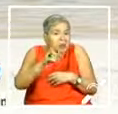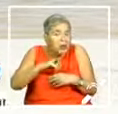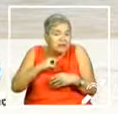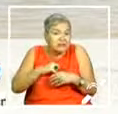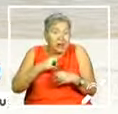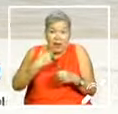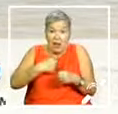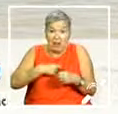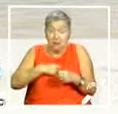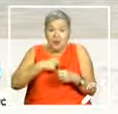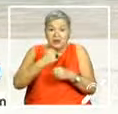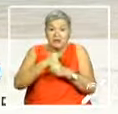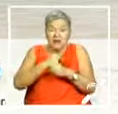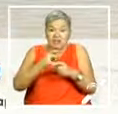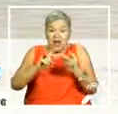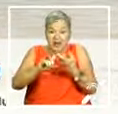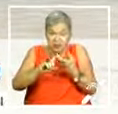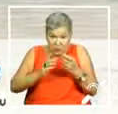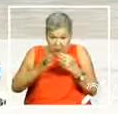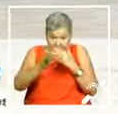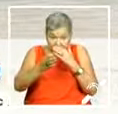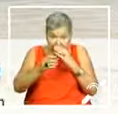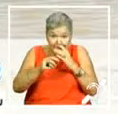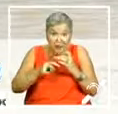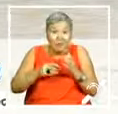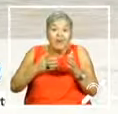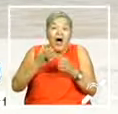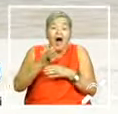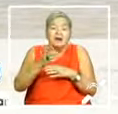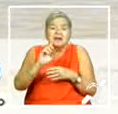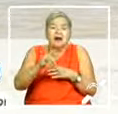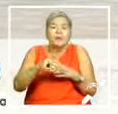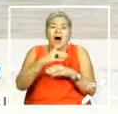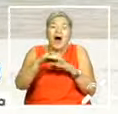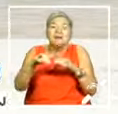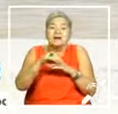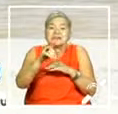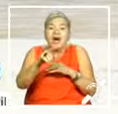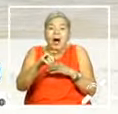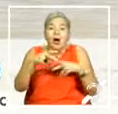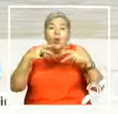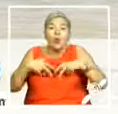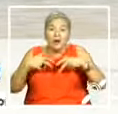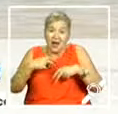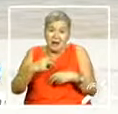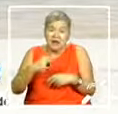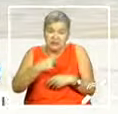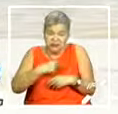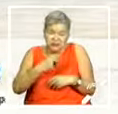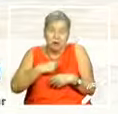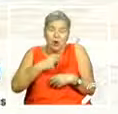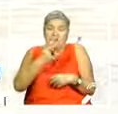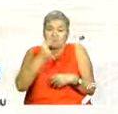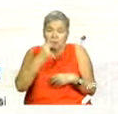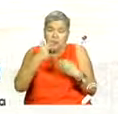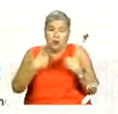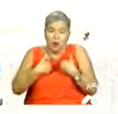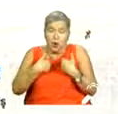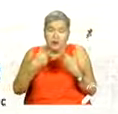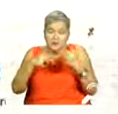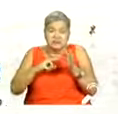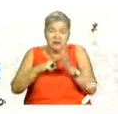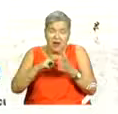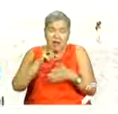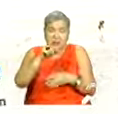face această transmisie în direct, a trebuit să intrăm pe roamingul de Ucraina. Așadar, Cristi, acestea sunt imaginile